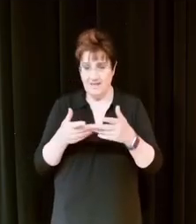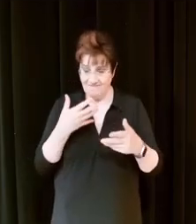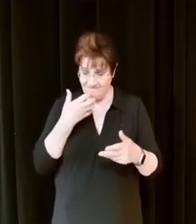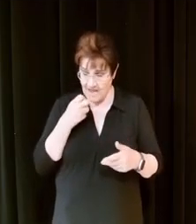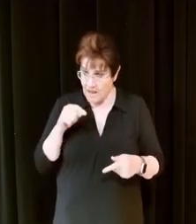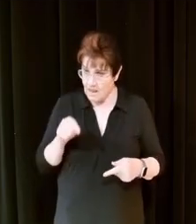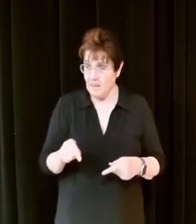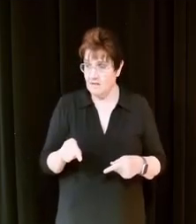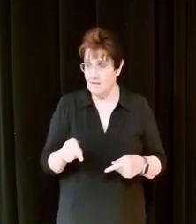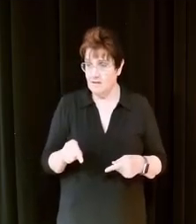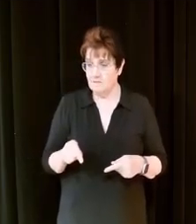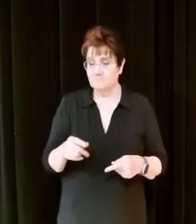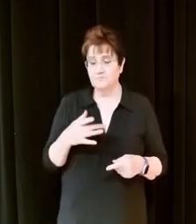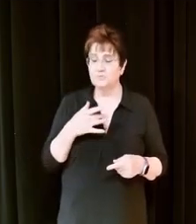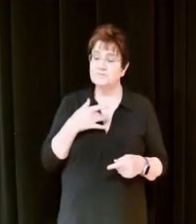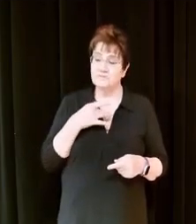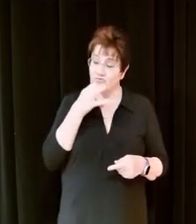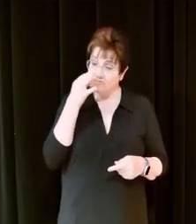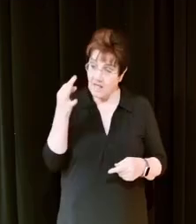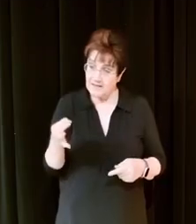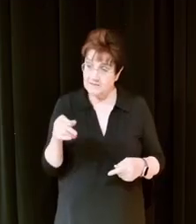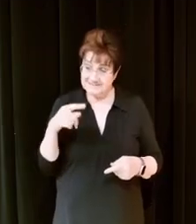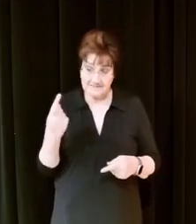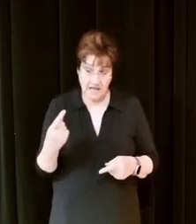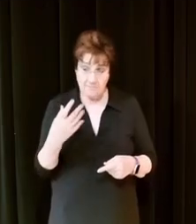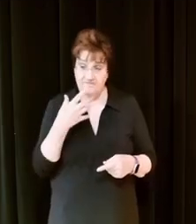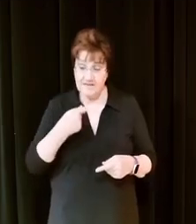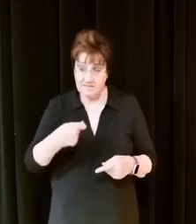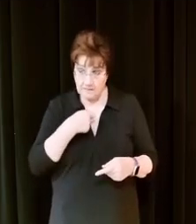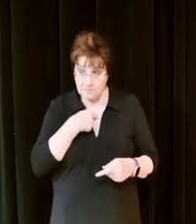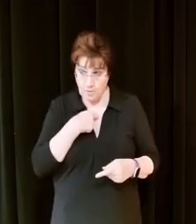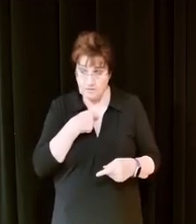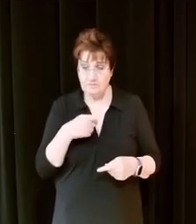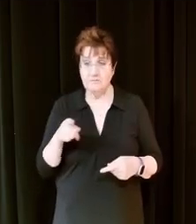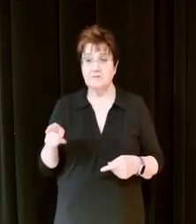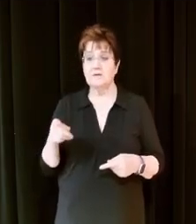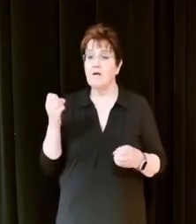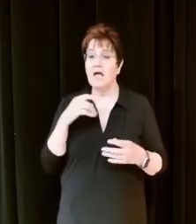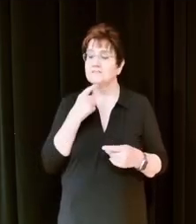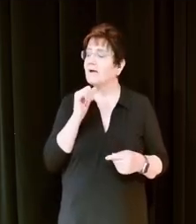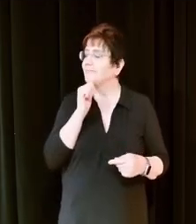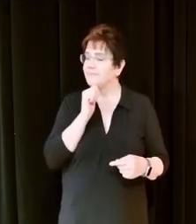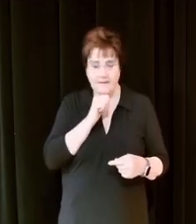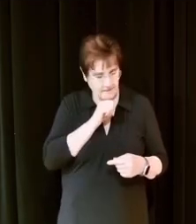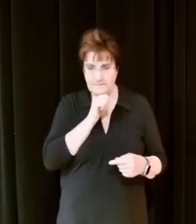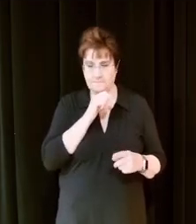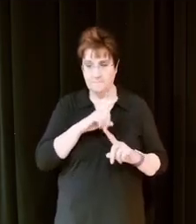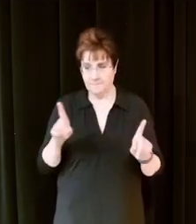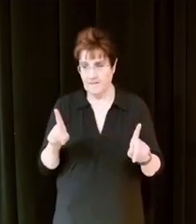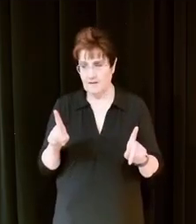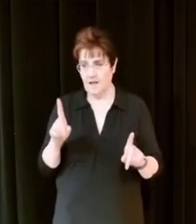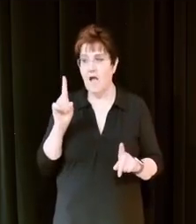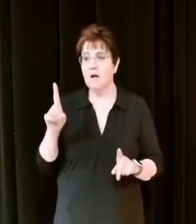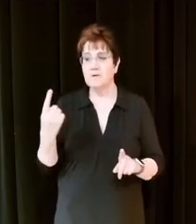nicht? Ich habe sie dann gefragt, ob sie suizidal ist. Sie hat es klar verneint, hat aber